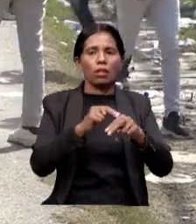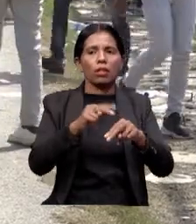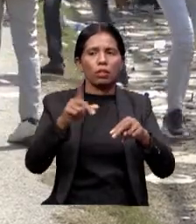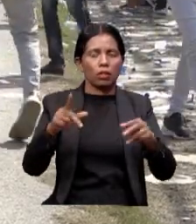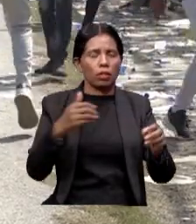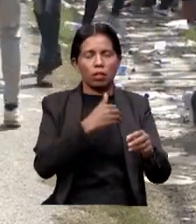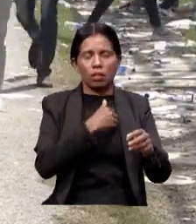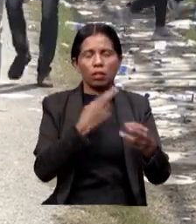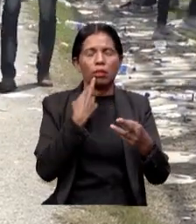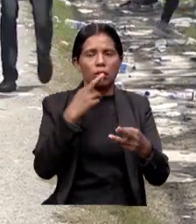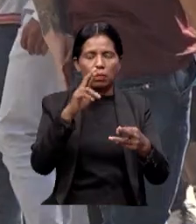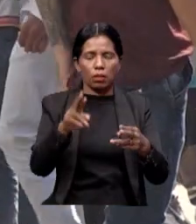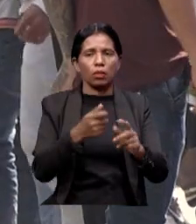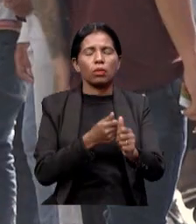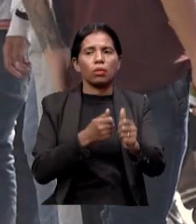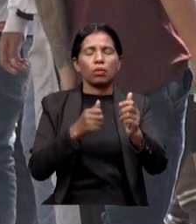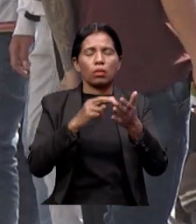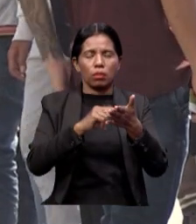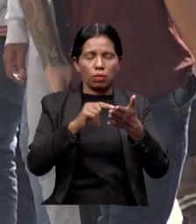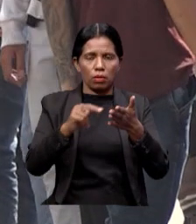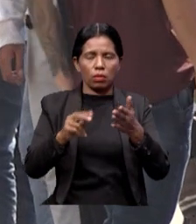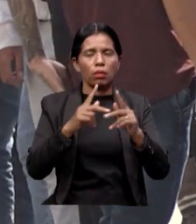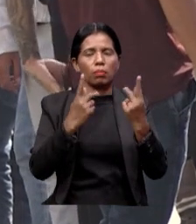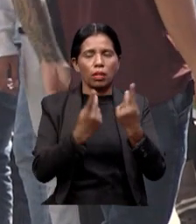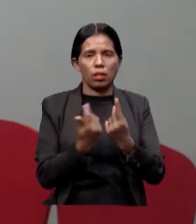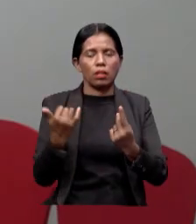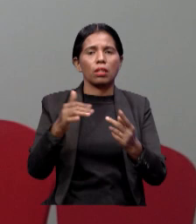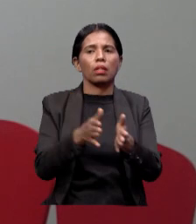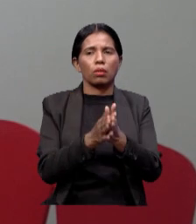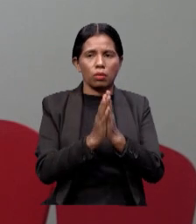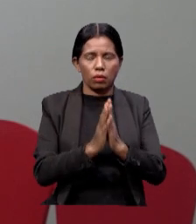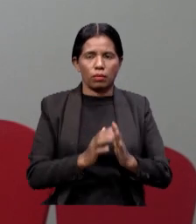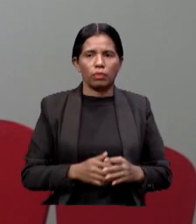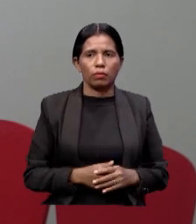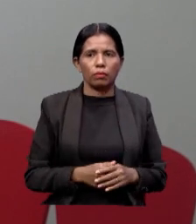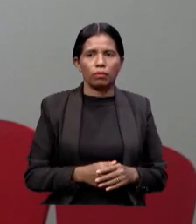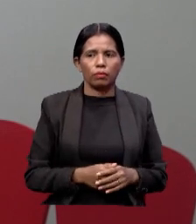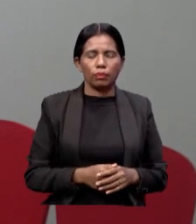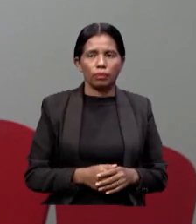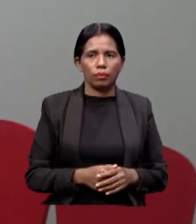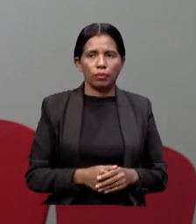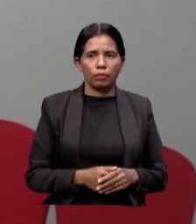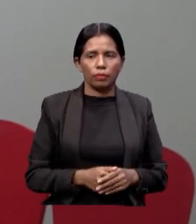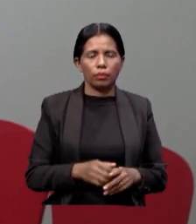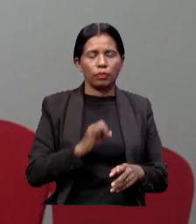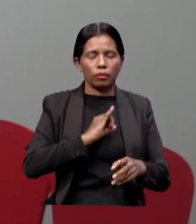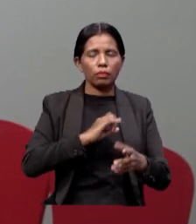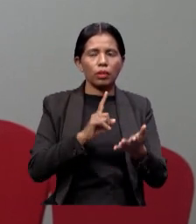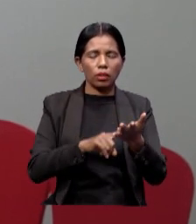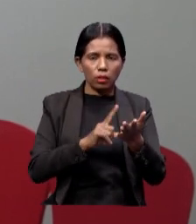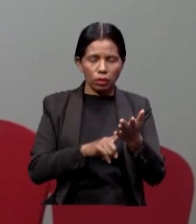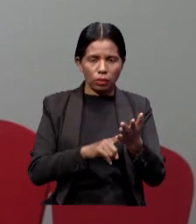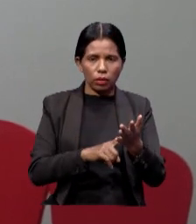ladau koresponde tir numero nebe ma kompanya sira husu. Ya, Hangukwa Tung Timor kan. Oh, ini diskursa watete